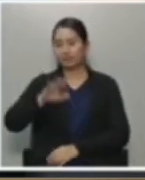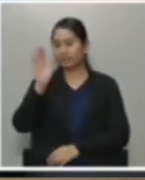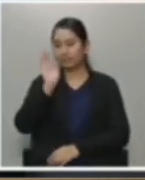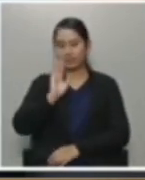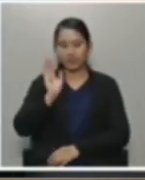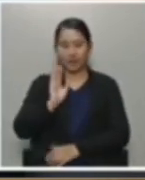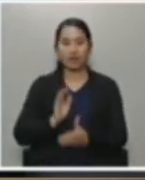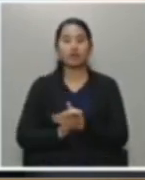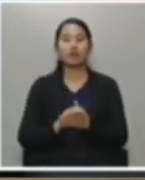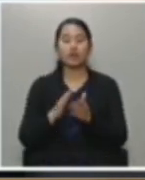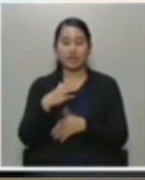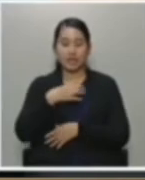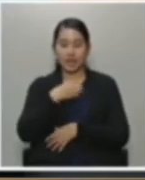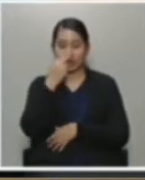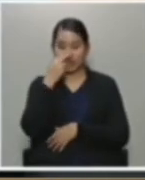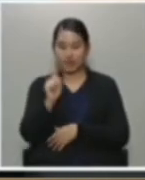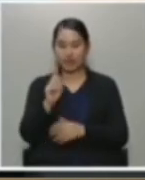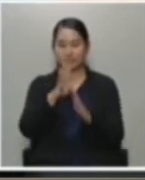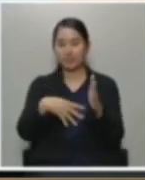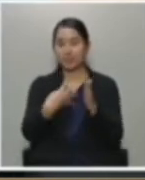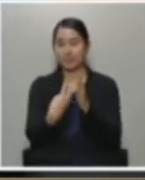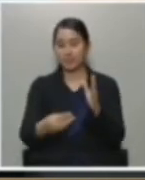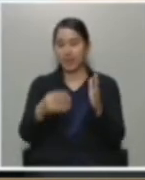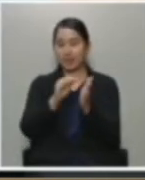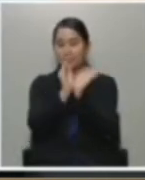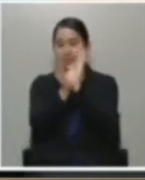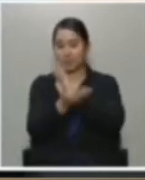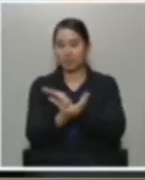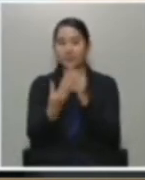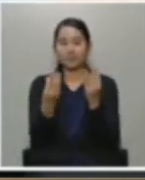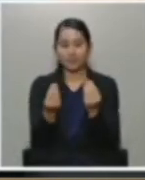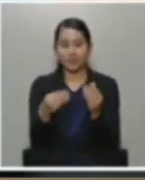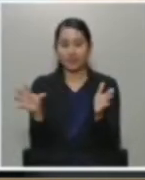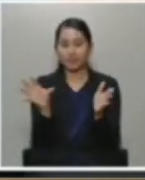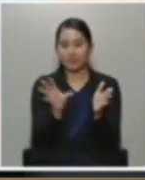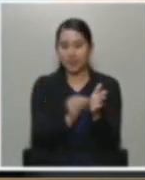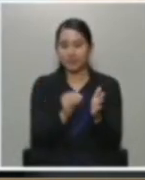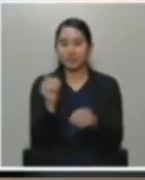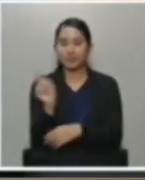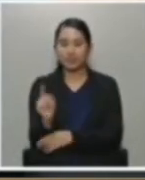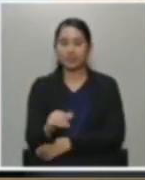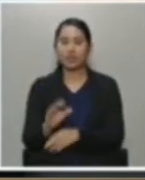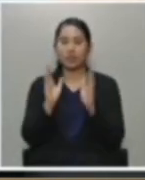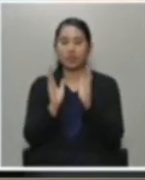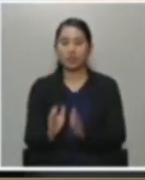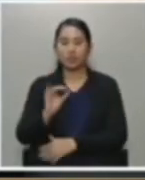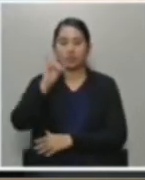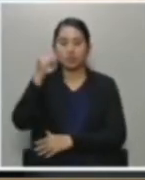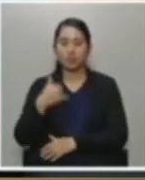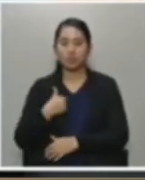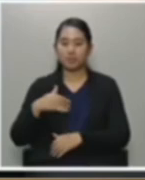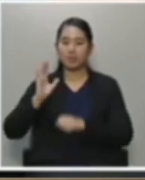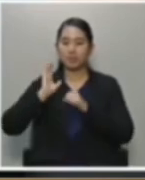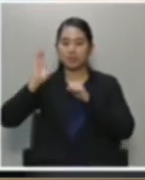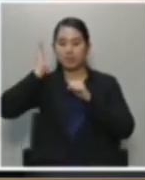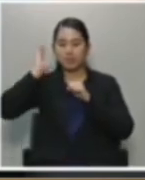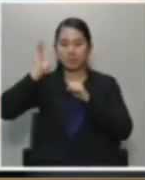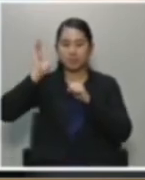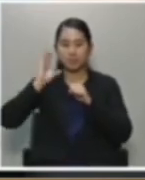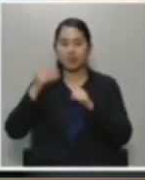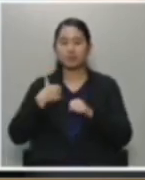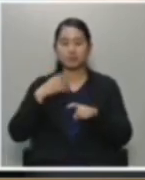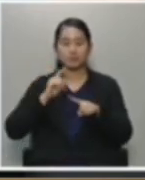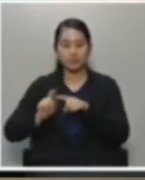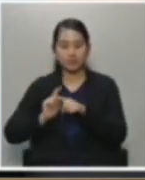จำเป็นอยากจะเห็นในแผนการปฏิรูปที่ดินหลายคนนะครับได้ยืนขึ้นพูดบอกว่